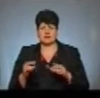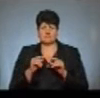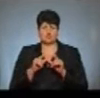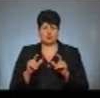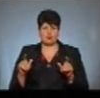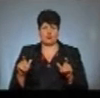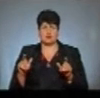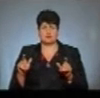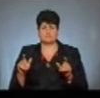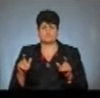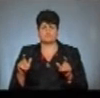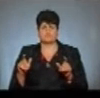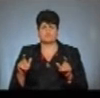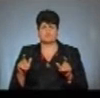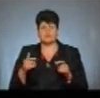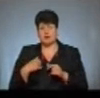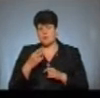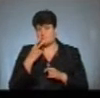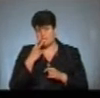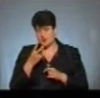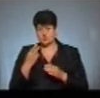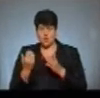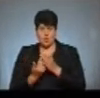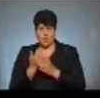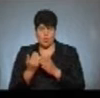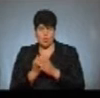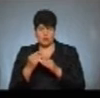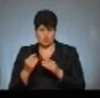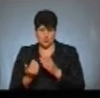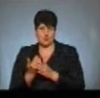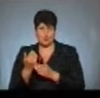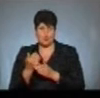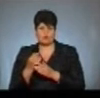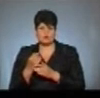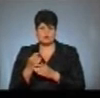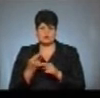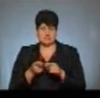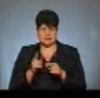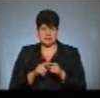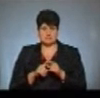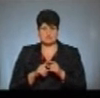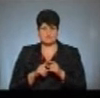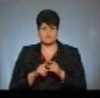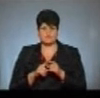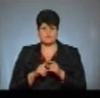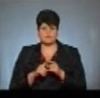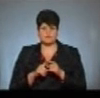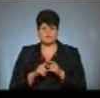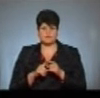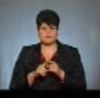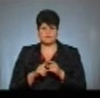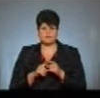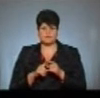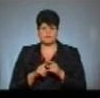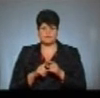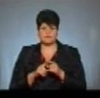школі, бо я бачу, що оновлюється оцей саме склад